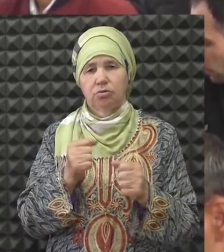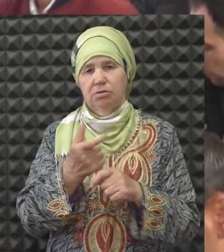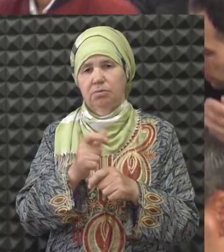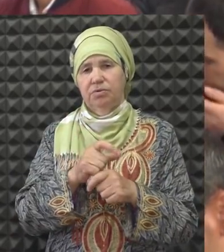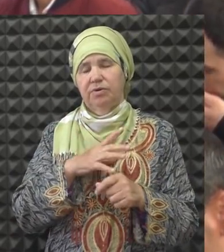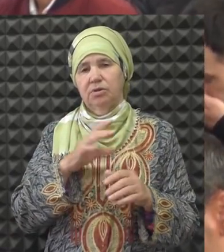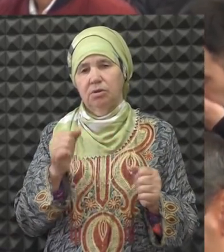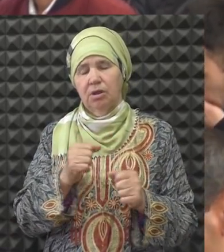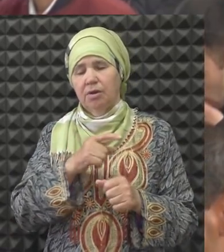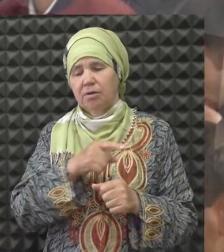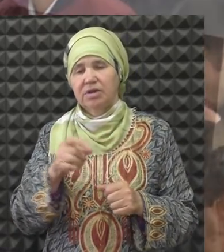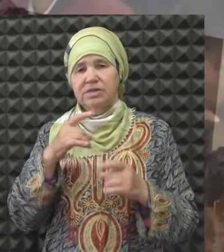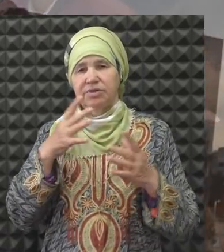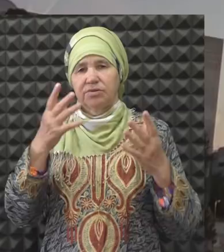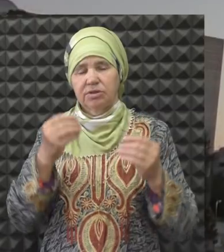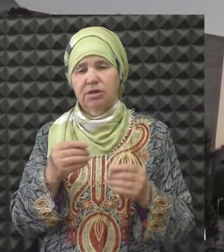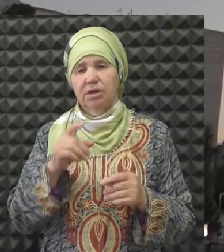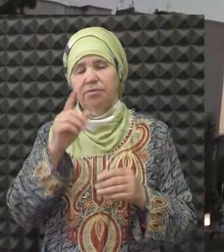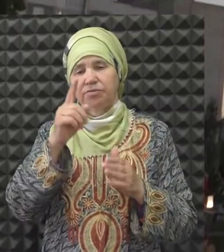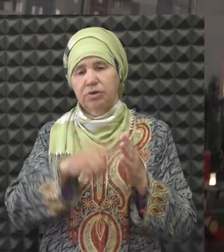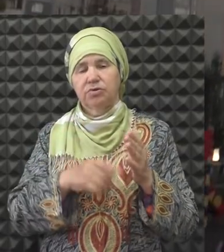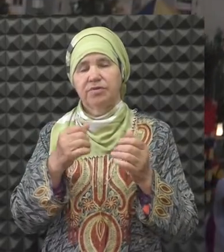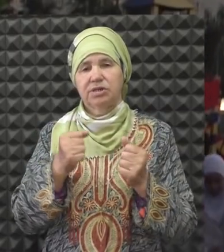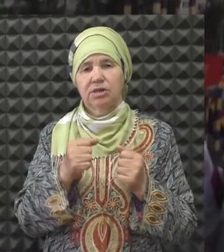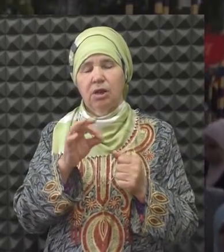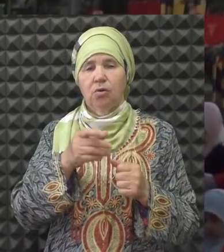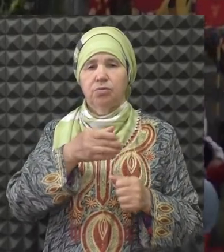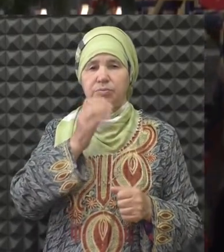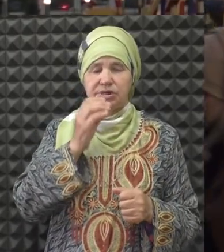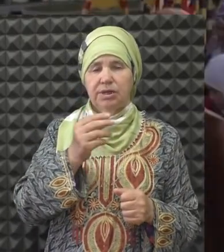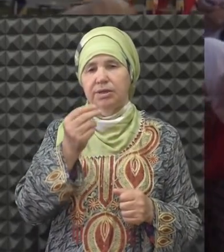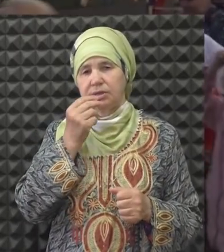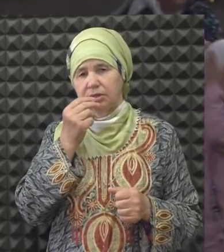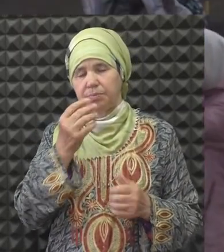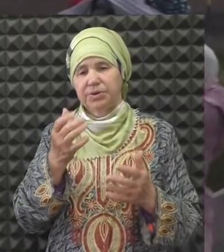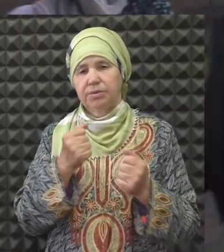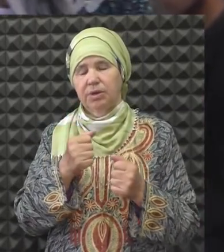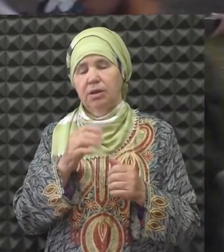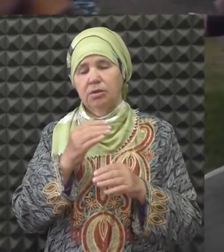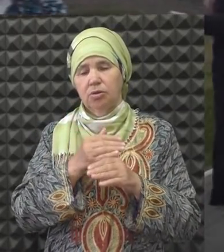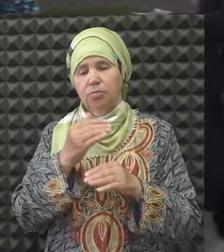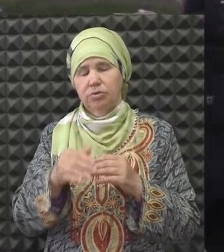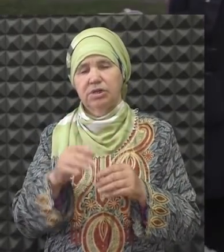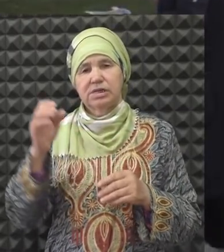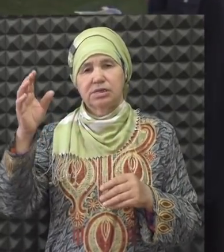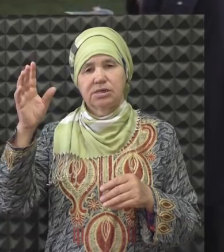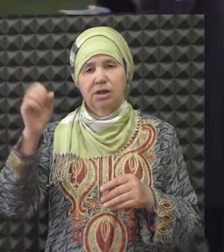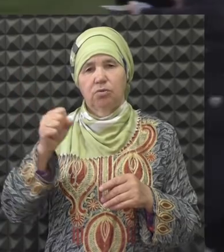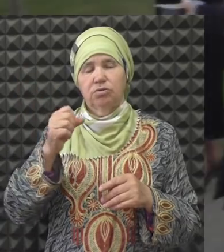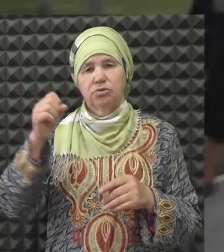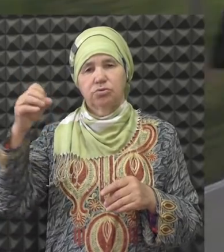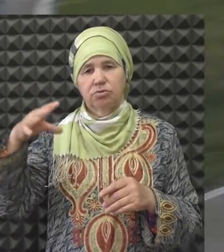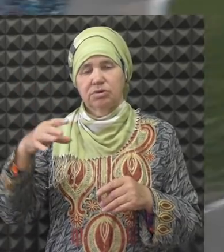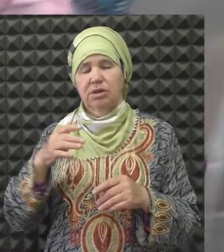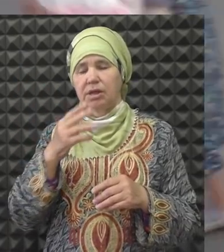вовсе холодным. В течение всего светлого времени суток верующие воздерживались от еды, питья и развлечений, принимая пищу лишь после захода